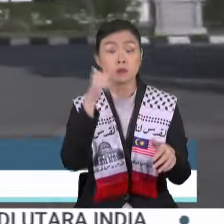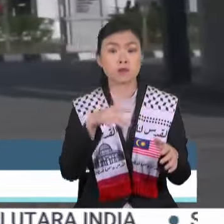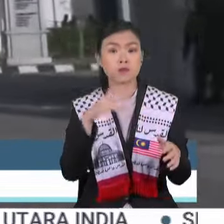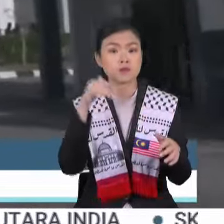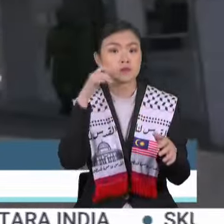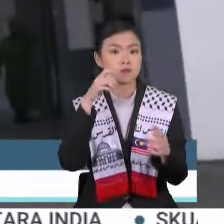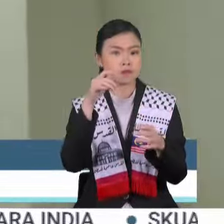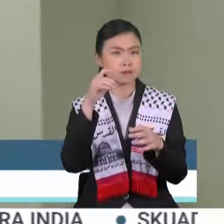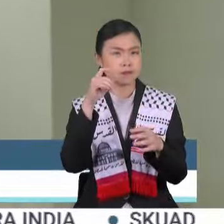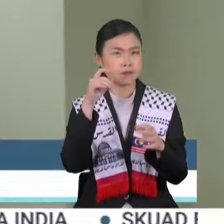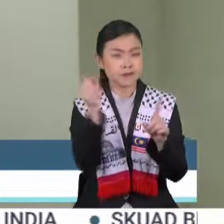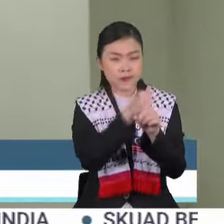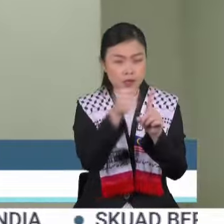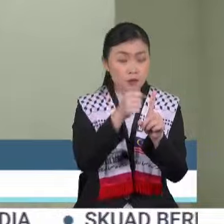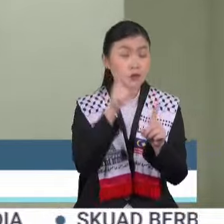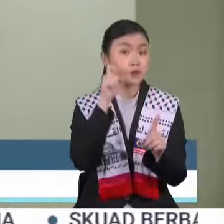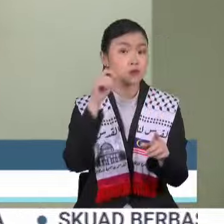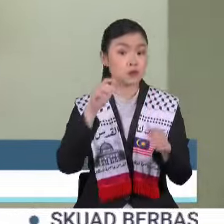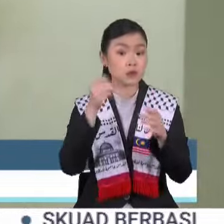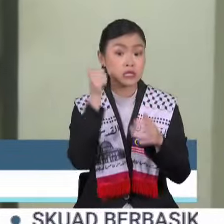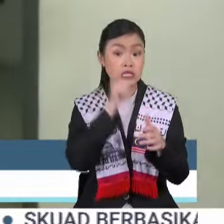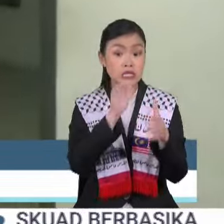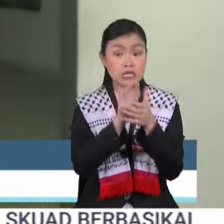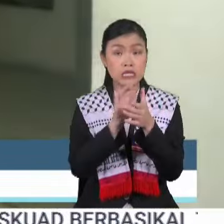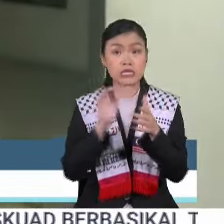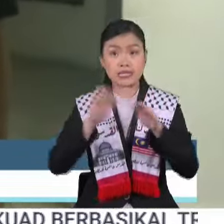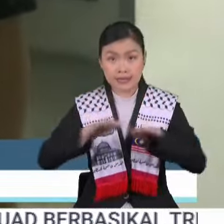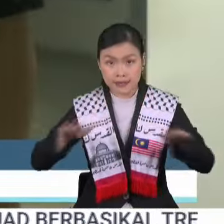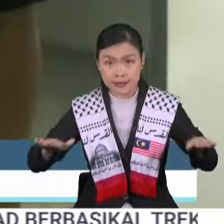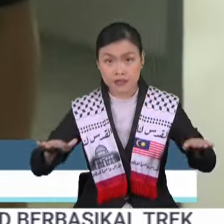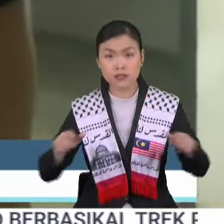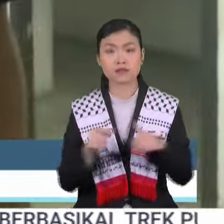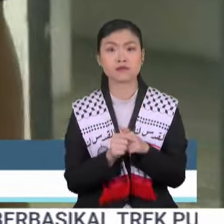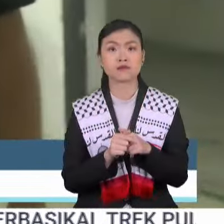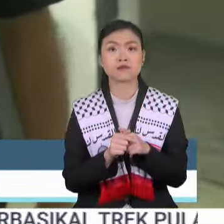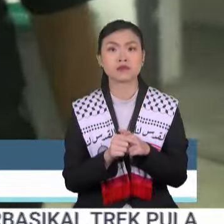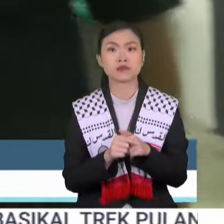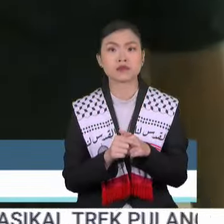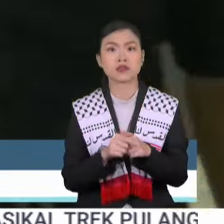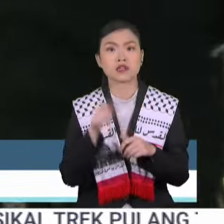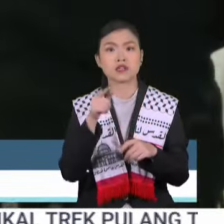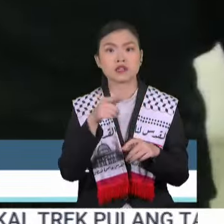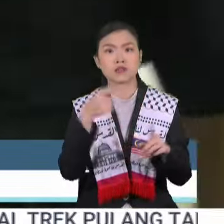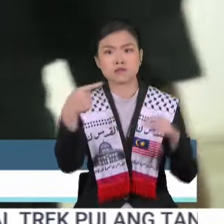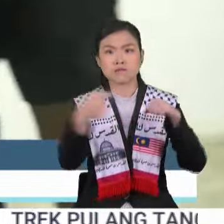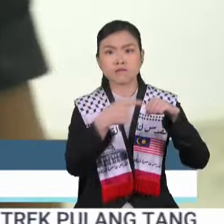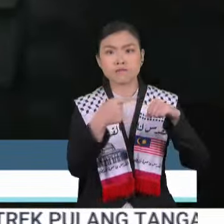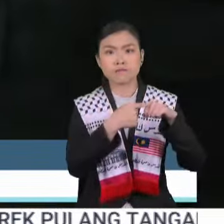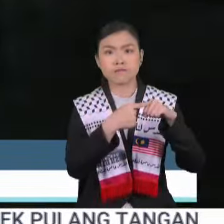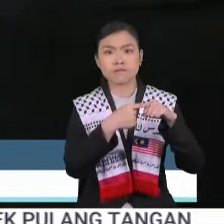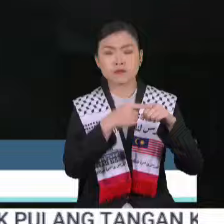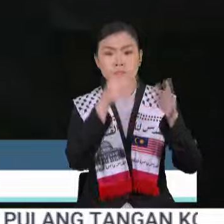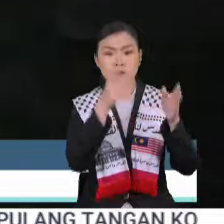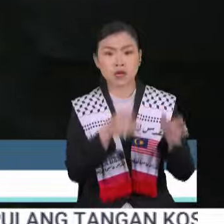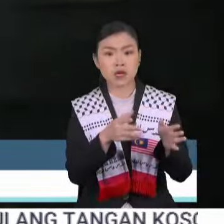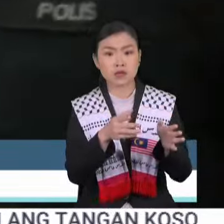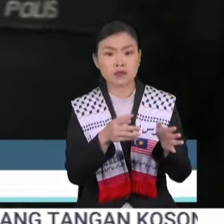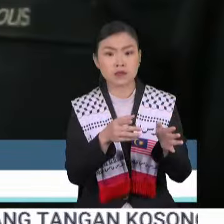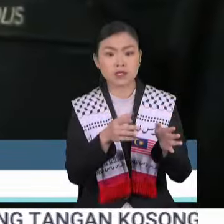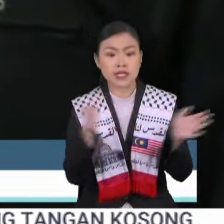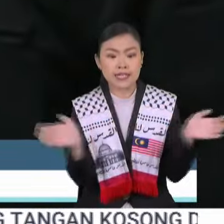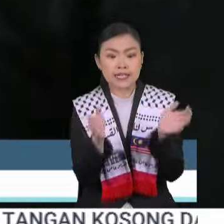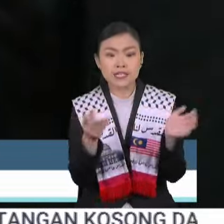berusia 17 tahun sebagai mangsa. Mengikut pertuduhan pertama, dia didakwa menyebabkan mangsa memerhati atau mendengar